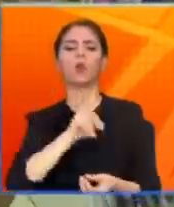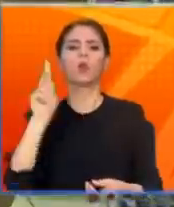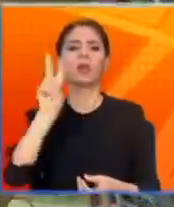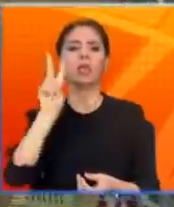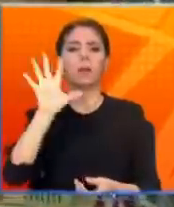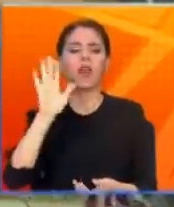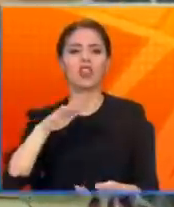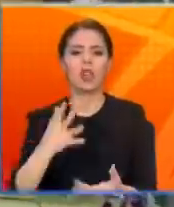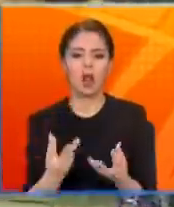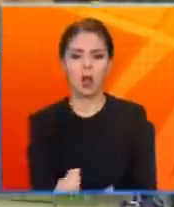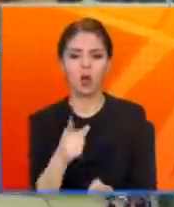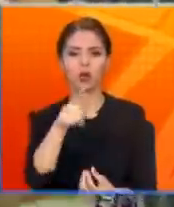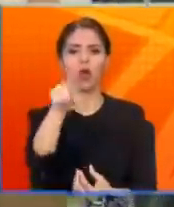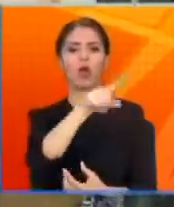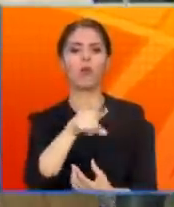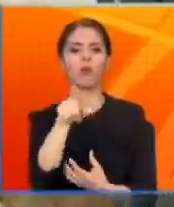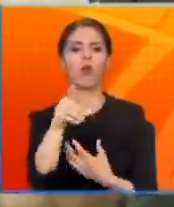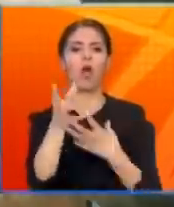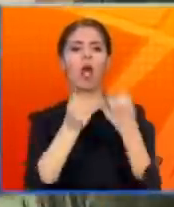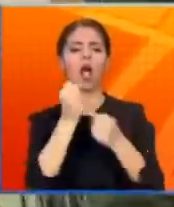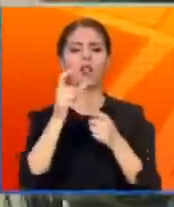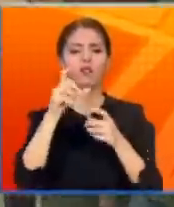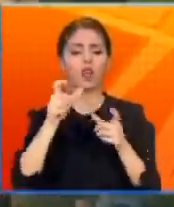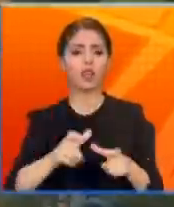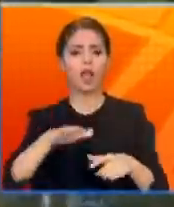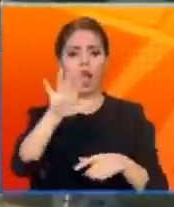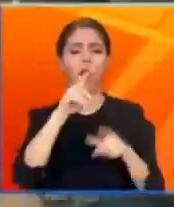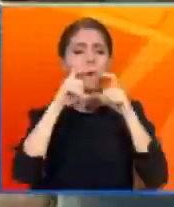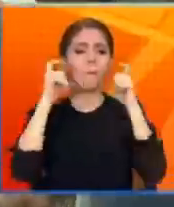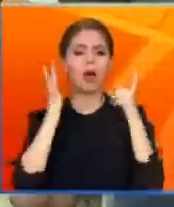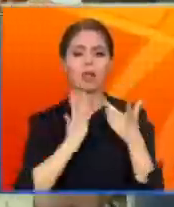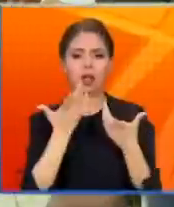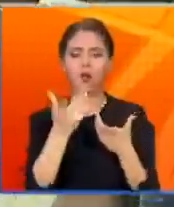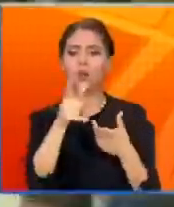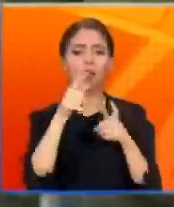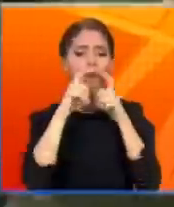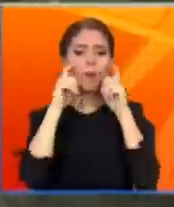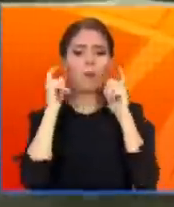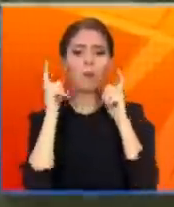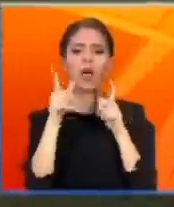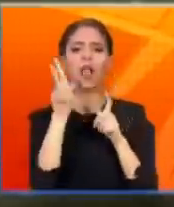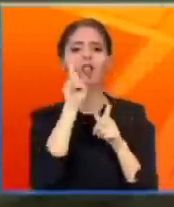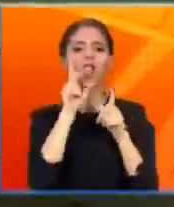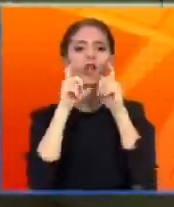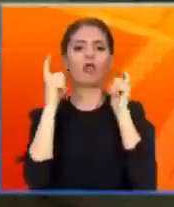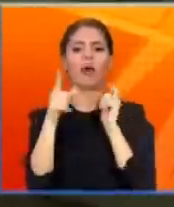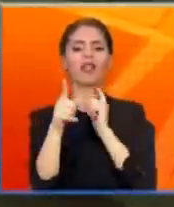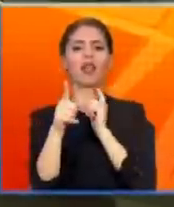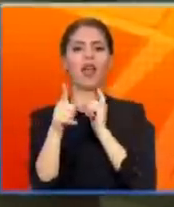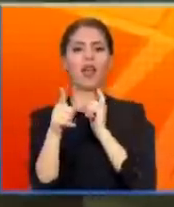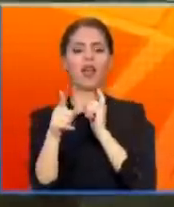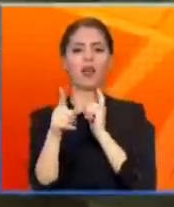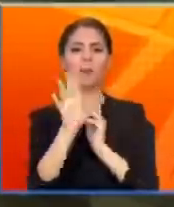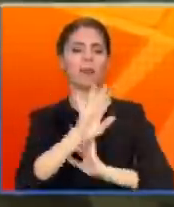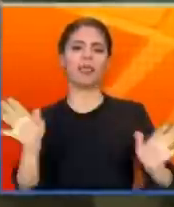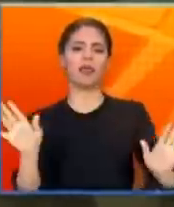ürünü satan hemen hemen her mağazada işte bu maskelerden bulabilmek mümkündü birkaç gün öncesine kadar ama şu elimdeki son maske. Evet, şu an son maske.